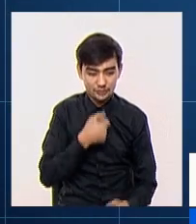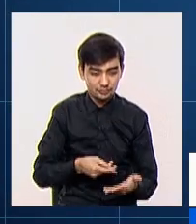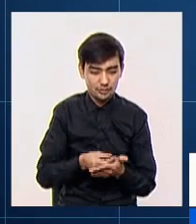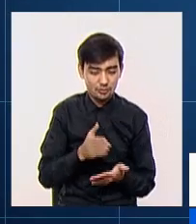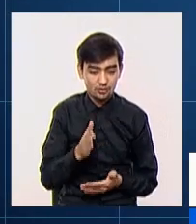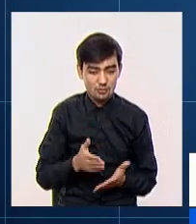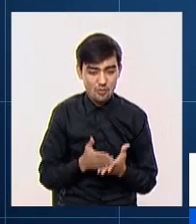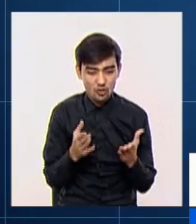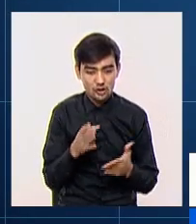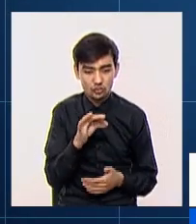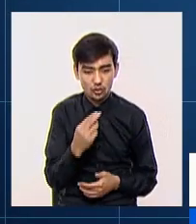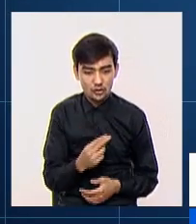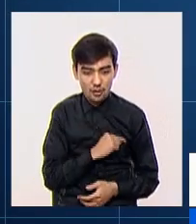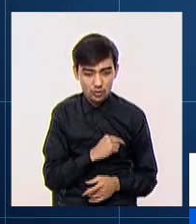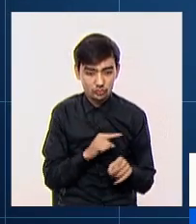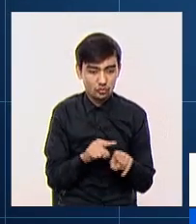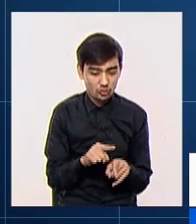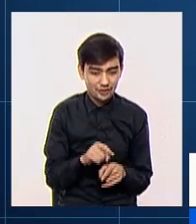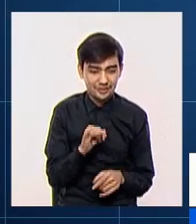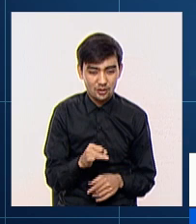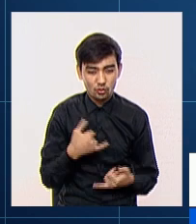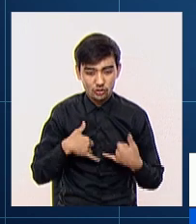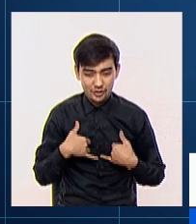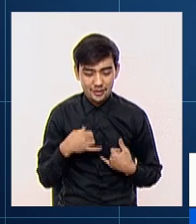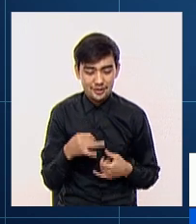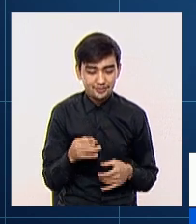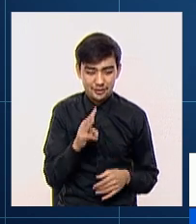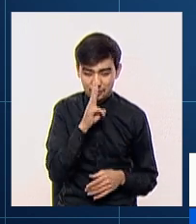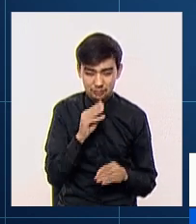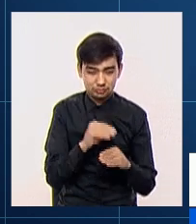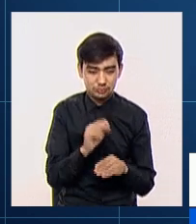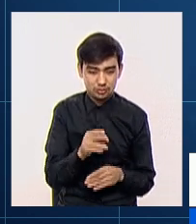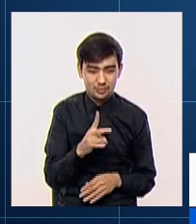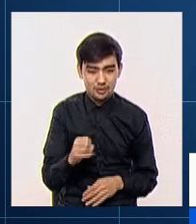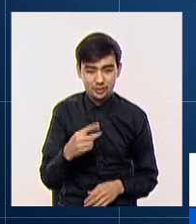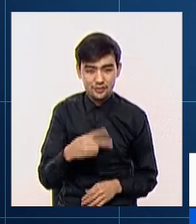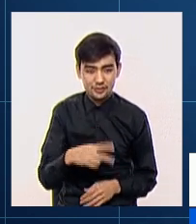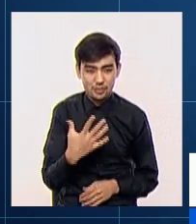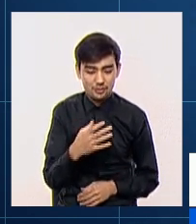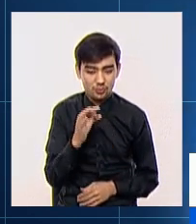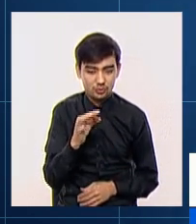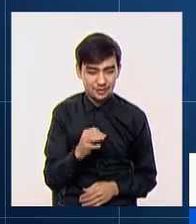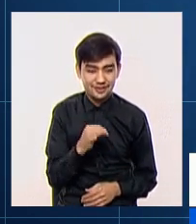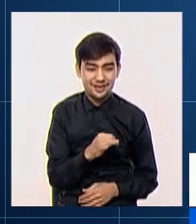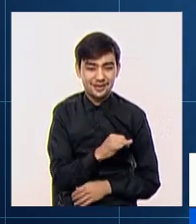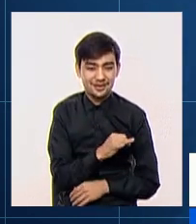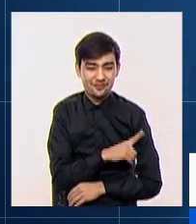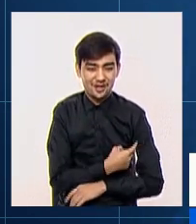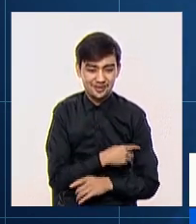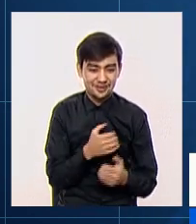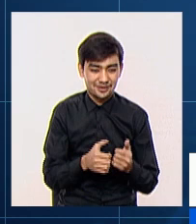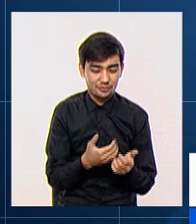станут больше и соцработникам, так же, как и учителям, им поднимут заработную плату на 25%, а вот медикам в среднем